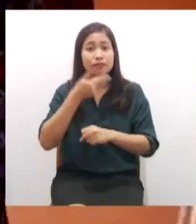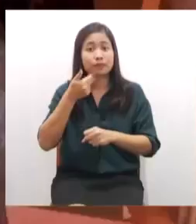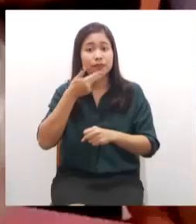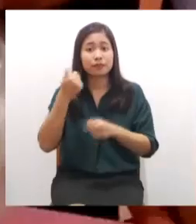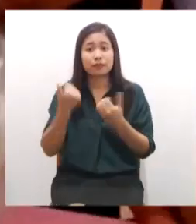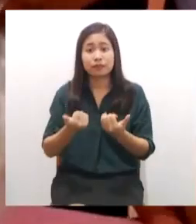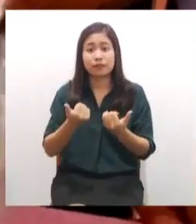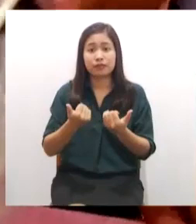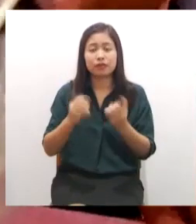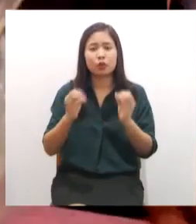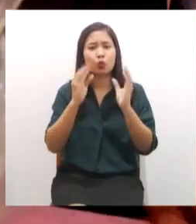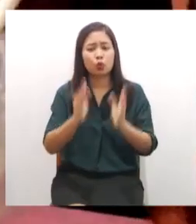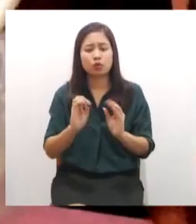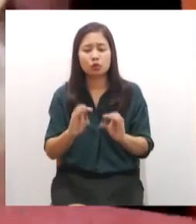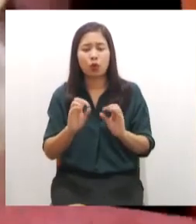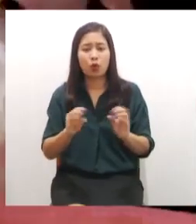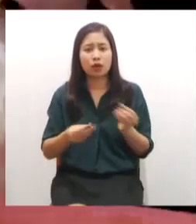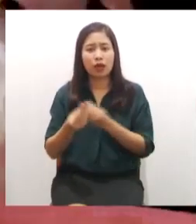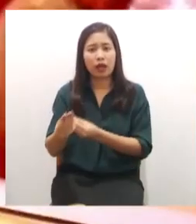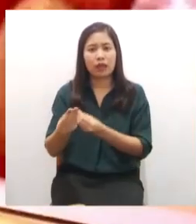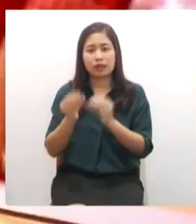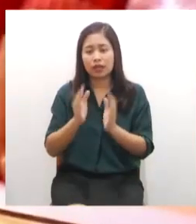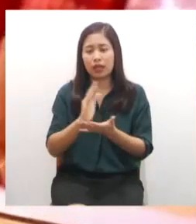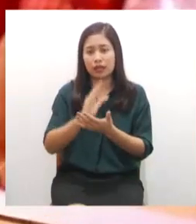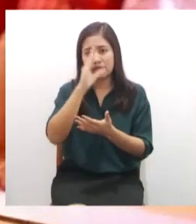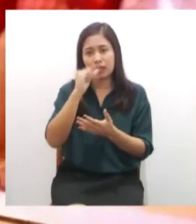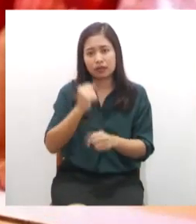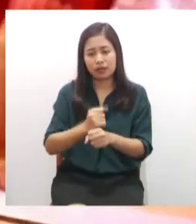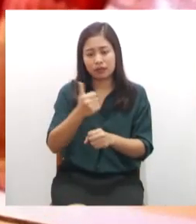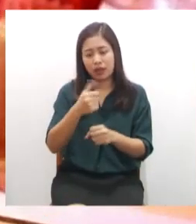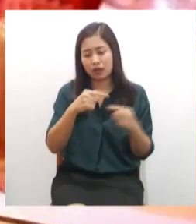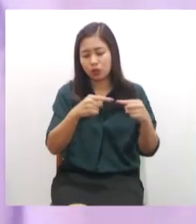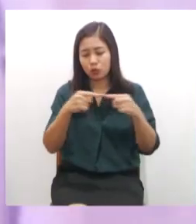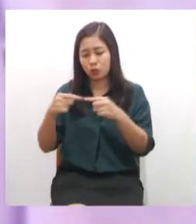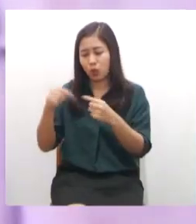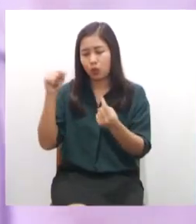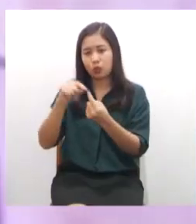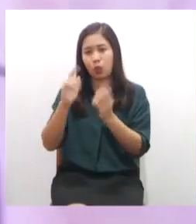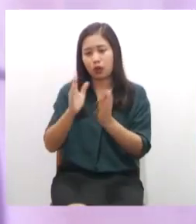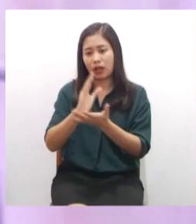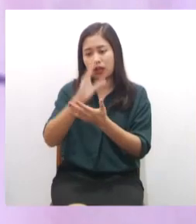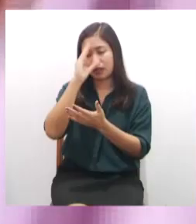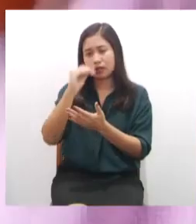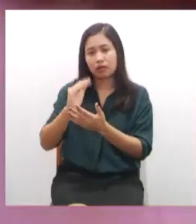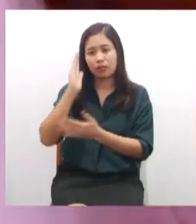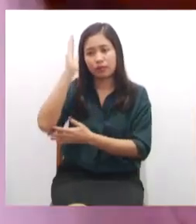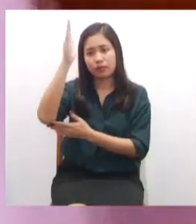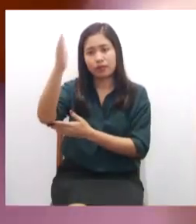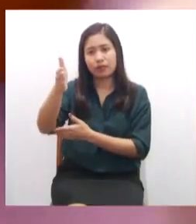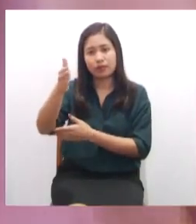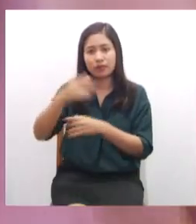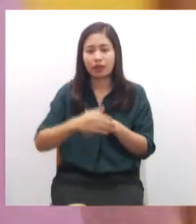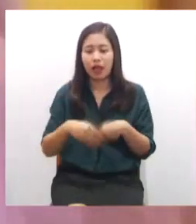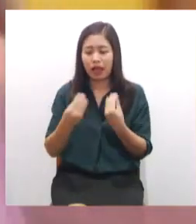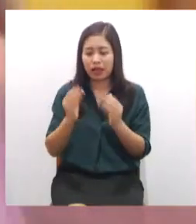ครูนิรนาถเน้นสอนนักเรียนเฉพาะชั้นป.5 นะครับเพื่อที่จะได้ไปต่อยอดให้กับนักเรียนชั้นป.5 ของปีถัดไปเมื่อนักเ